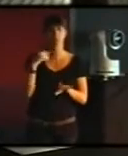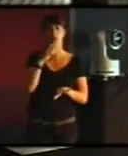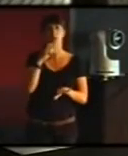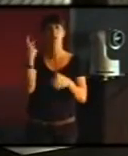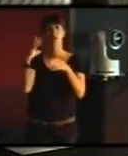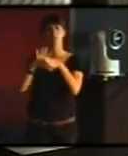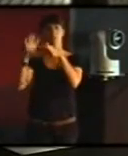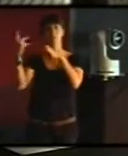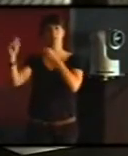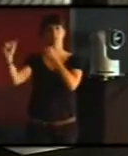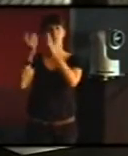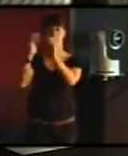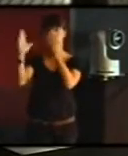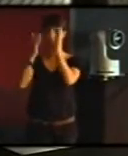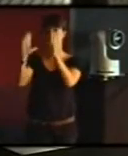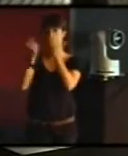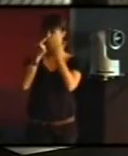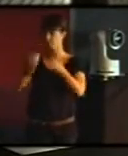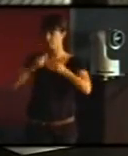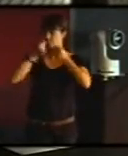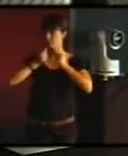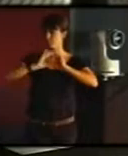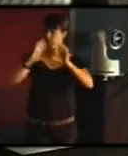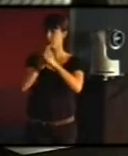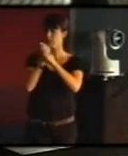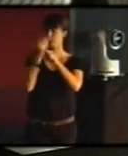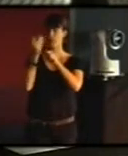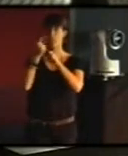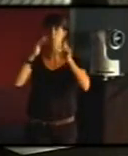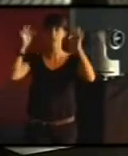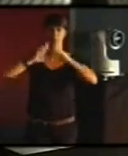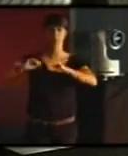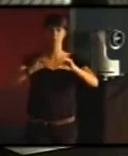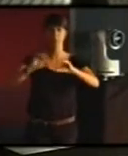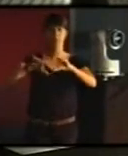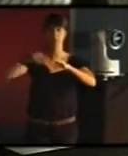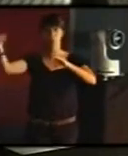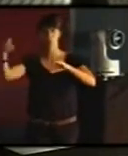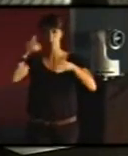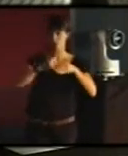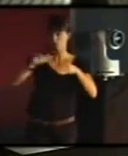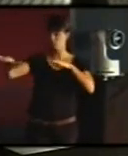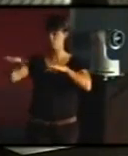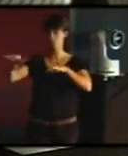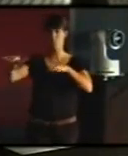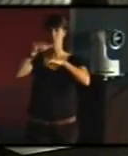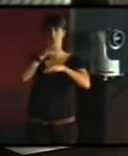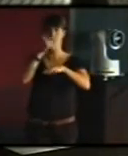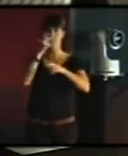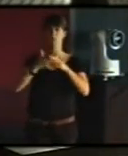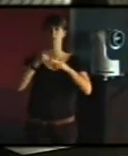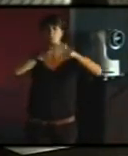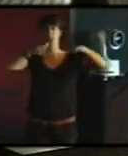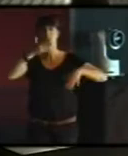notion de l'espace intérieur et de l'espace extérieur, que j'aimerais appeler le paysage intérieur et le paysage